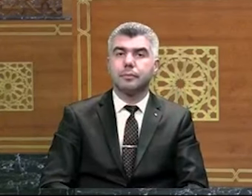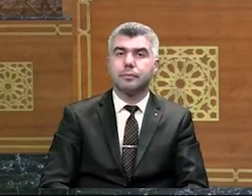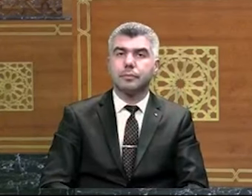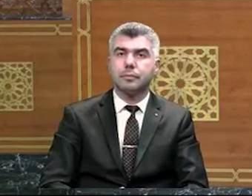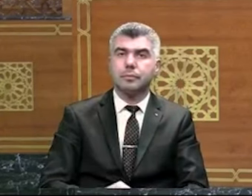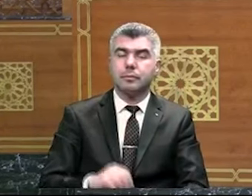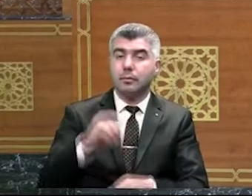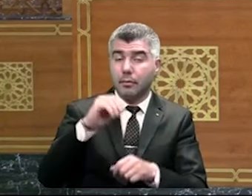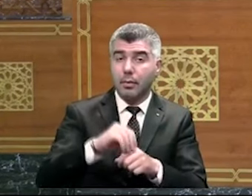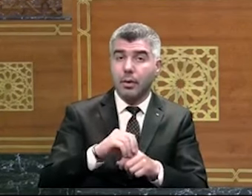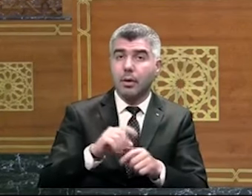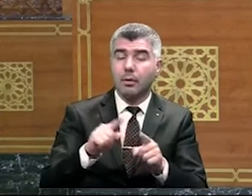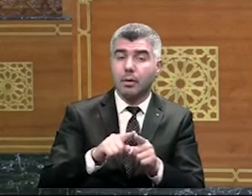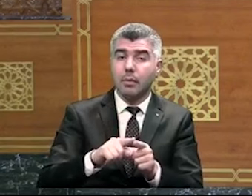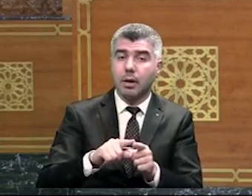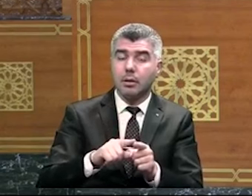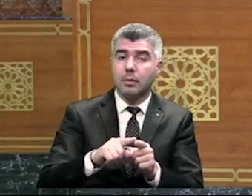مرتبط بالمهزلة